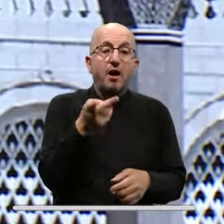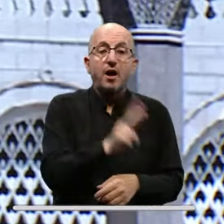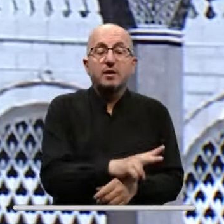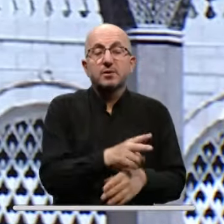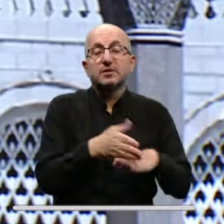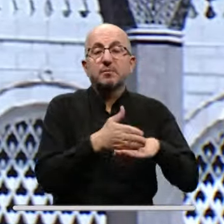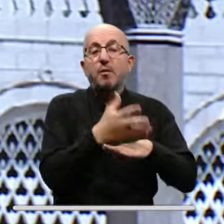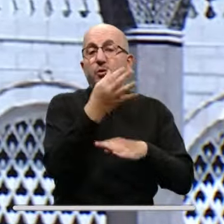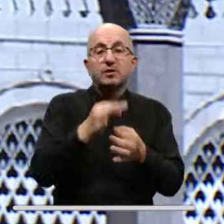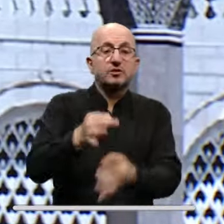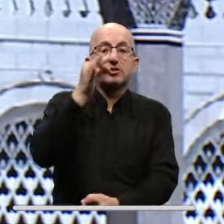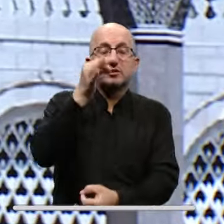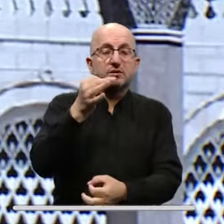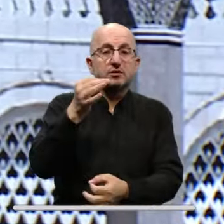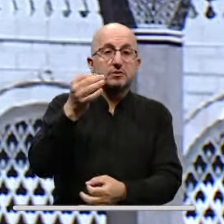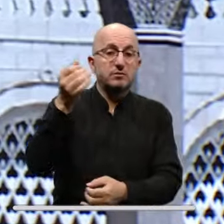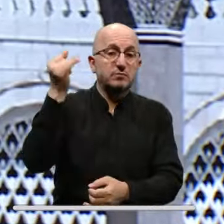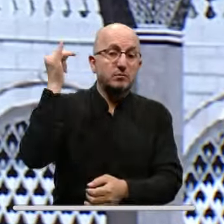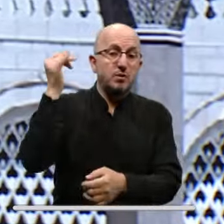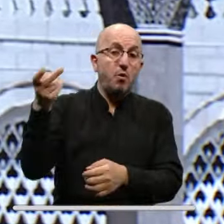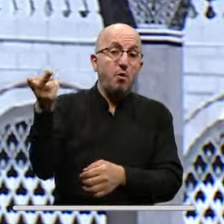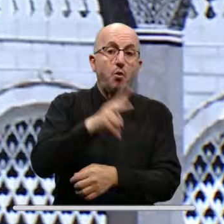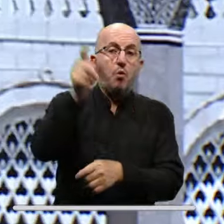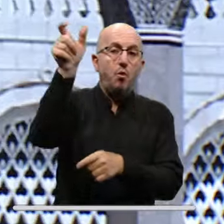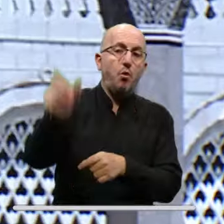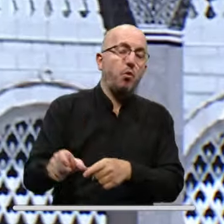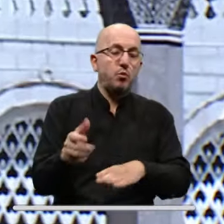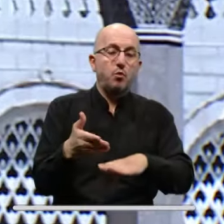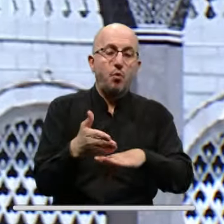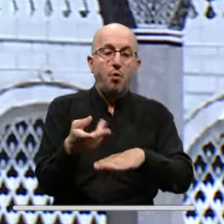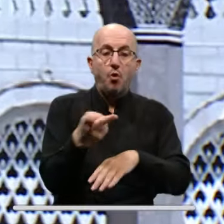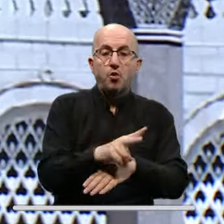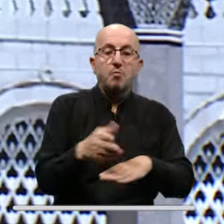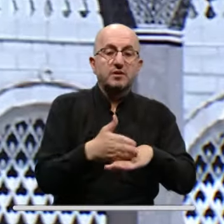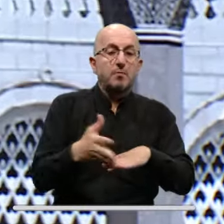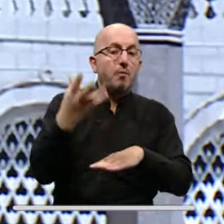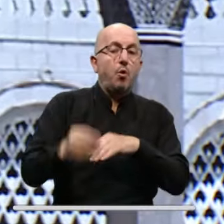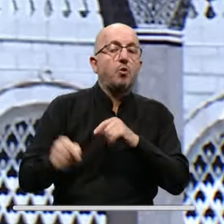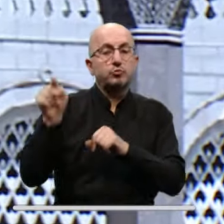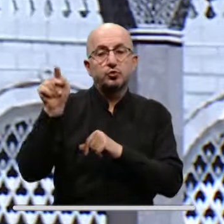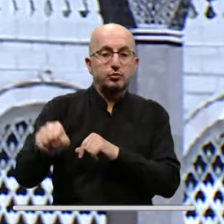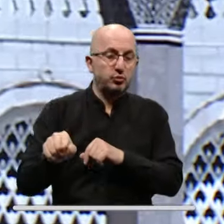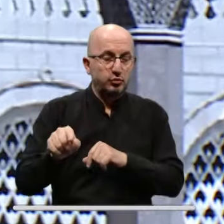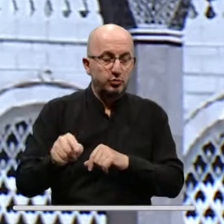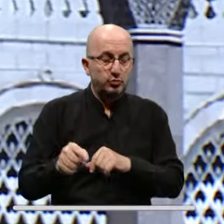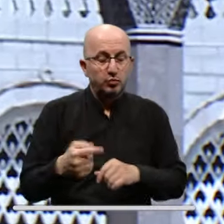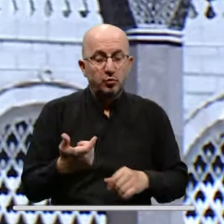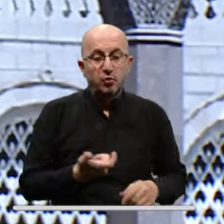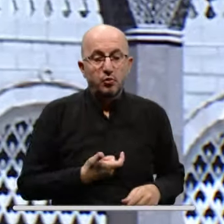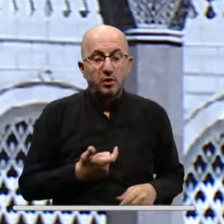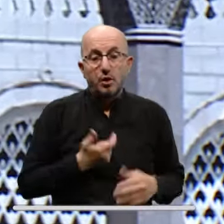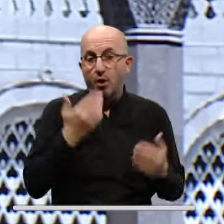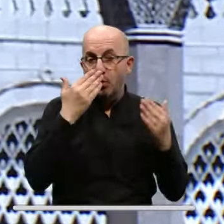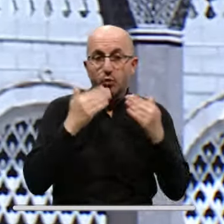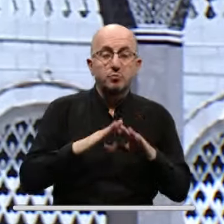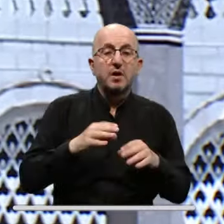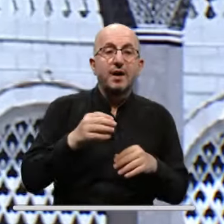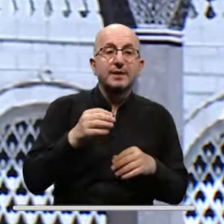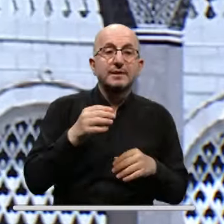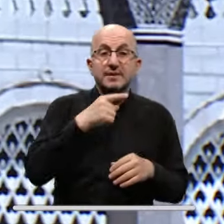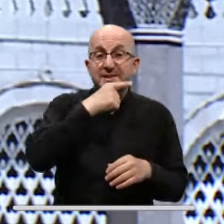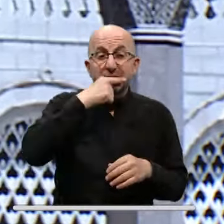de katildir. Ölüme sebep olmuştur. Dolayısıyla kural ihlali yapan, kırmızı ışıkta